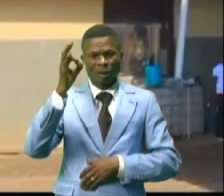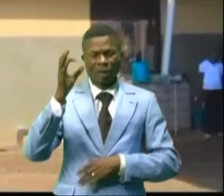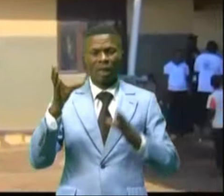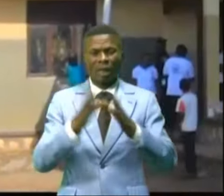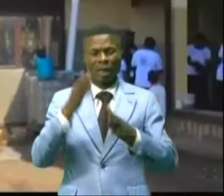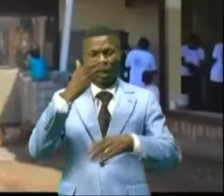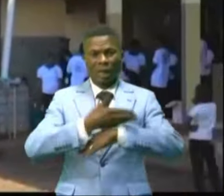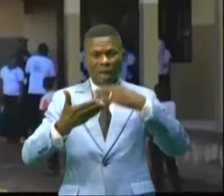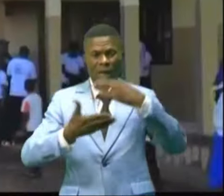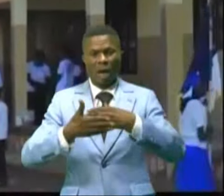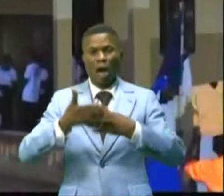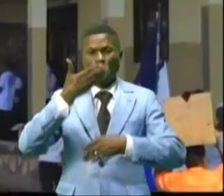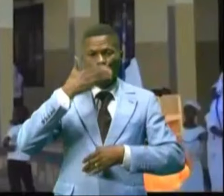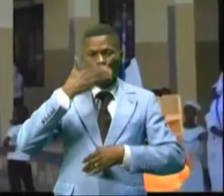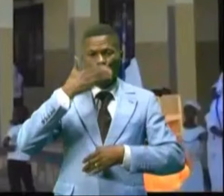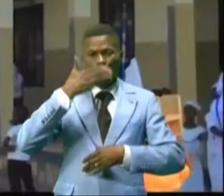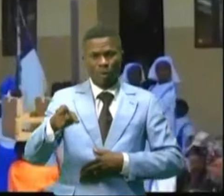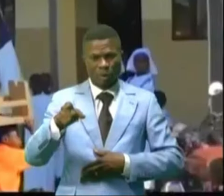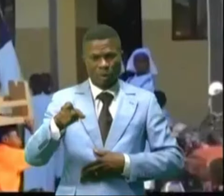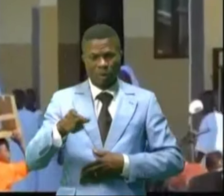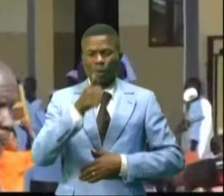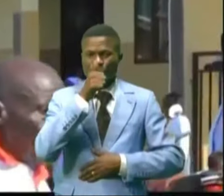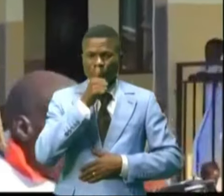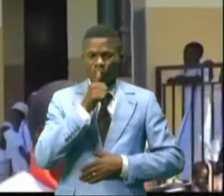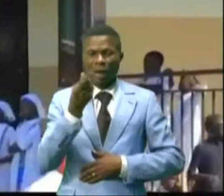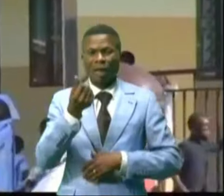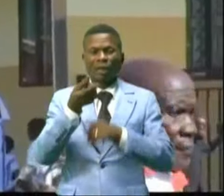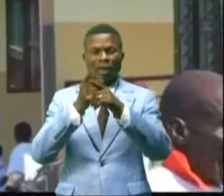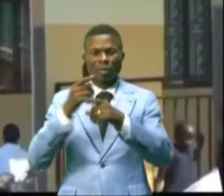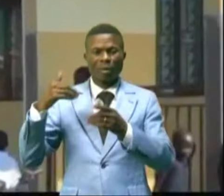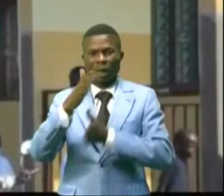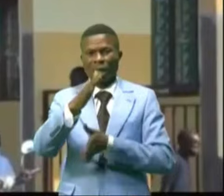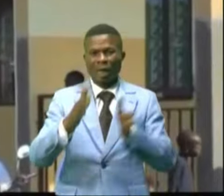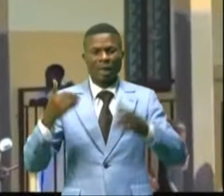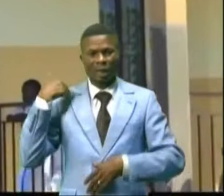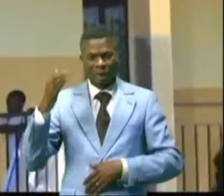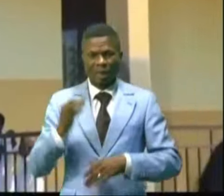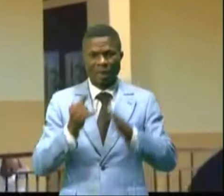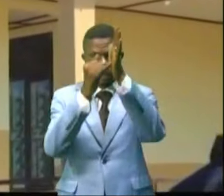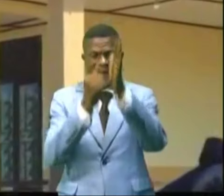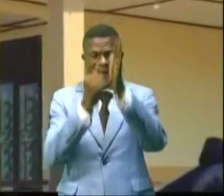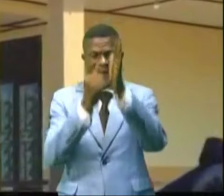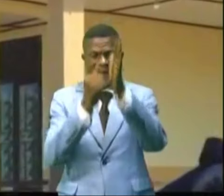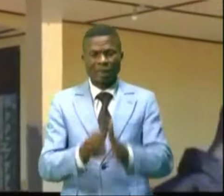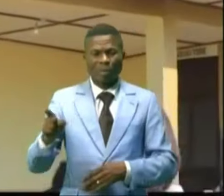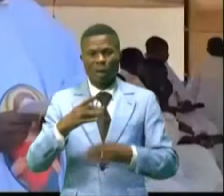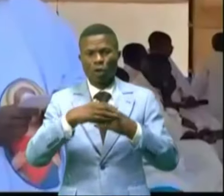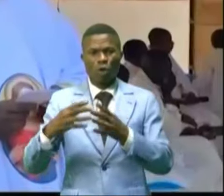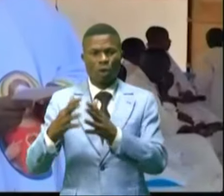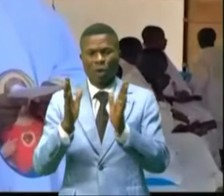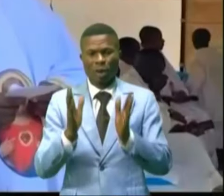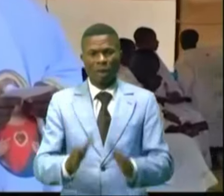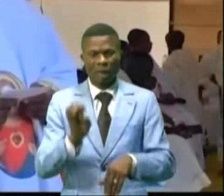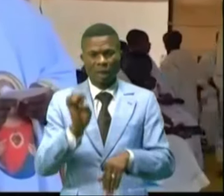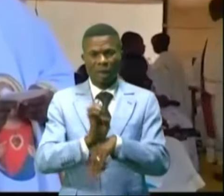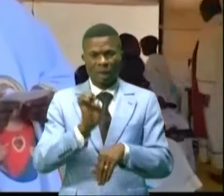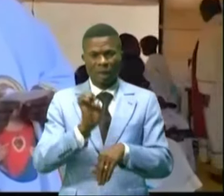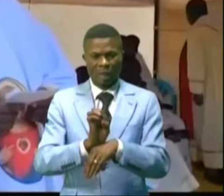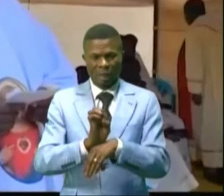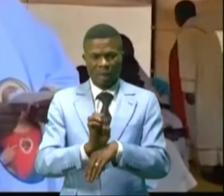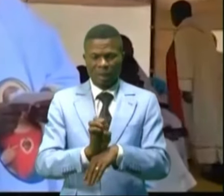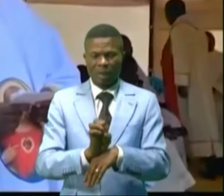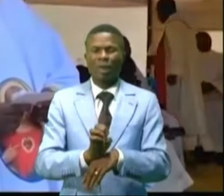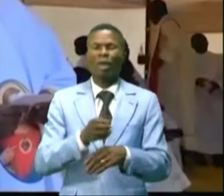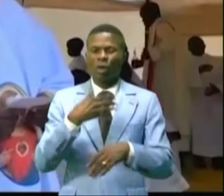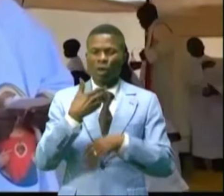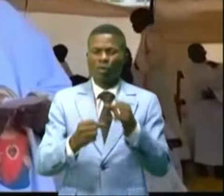de ces centres hospitaliers financés par les trésors publics à hauteur de 600 000 dollars américains, l'Église répond favorablement